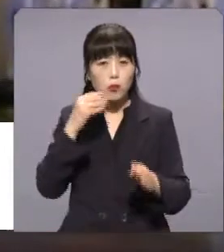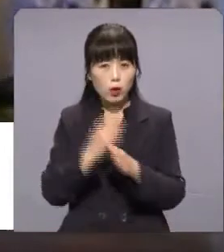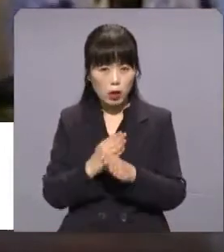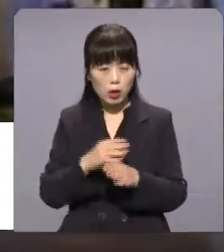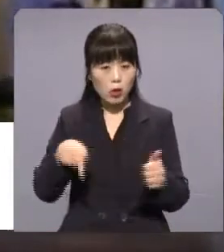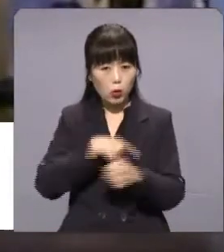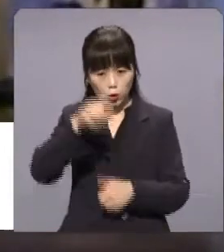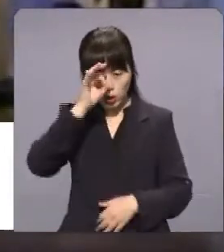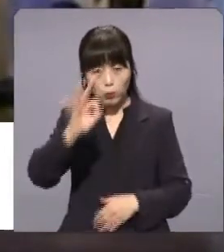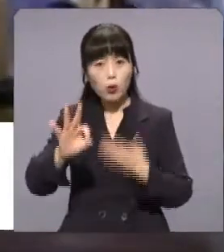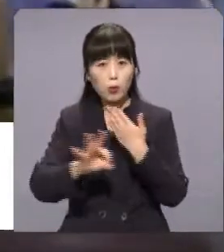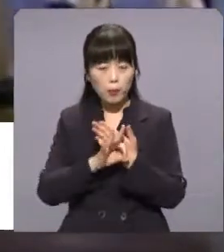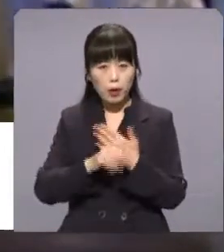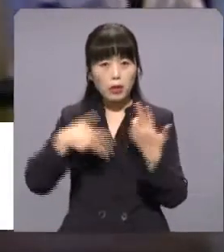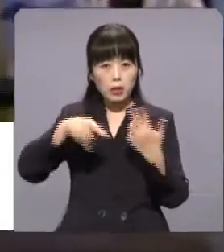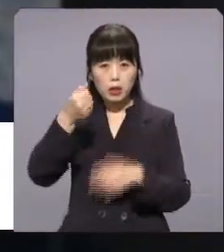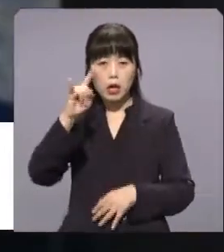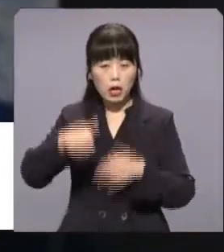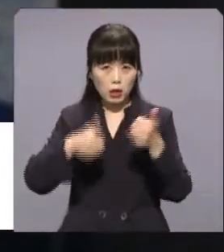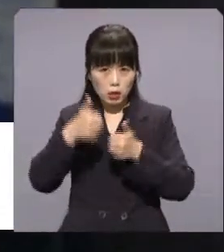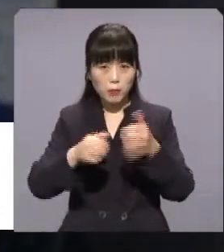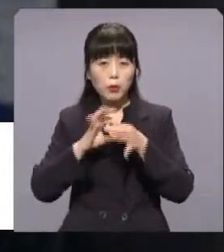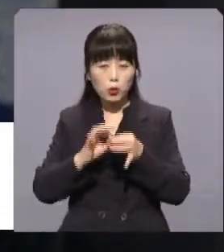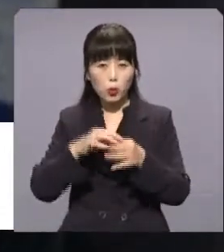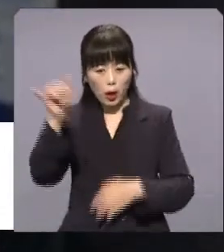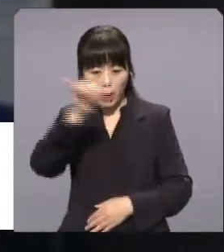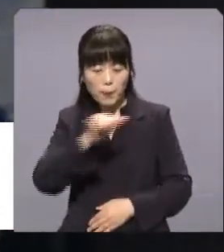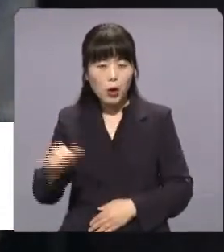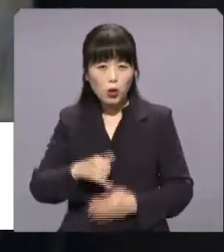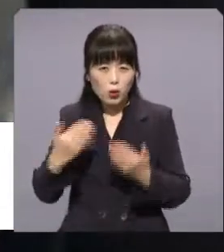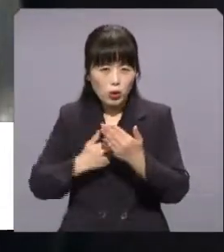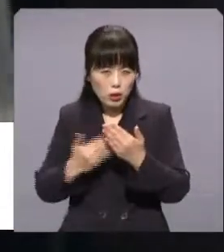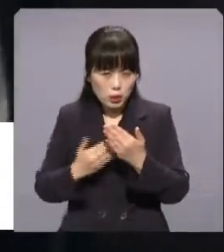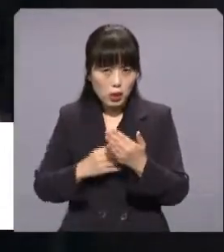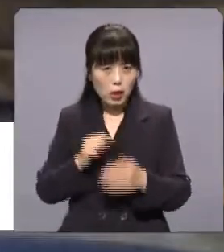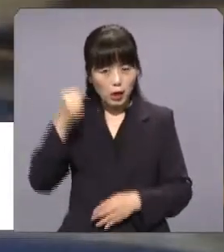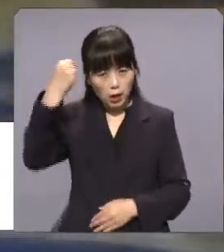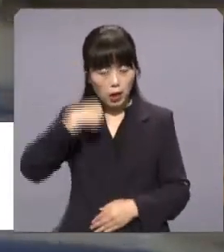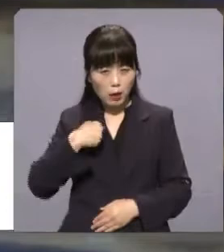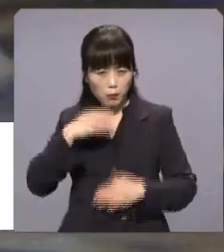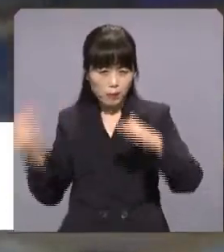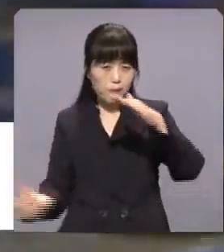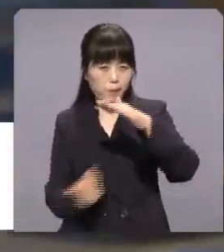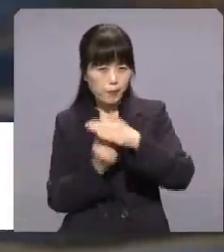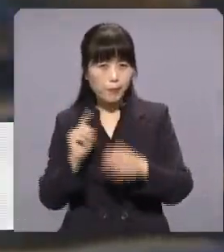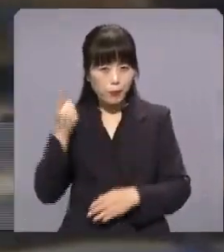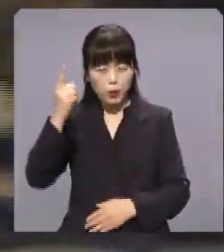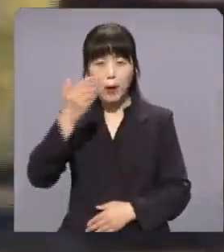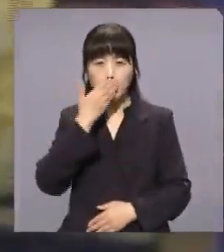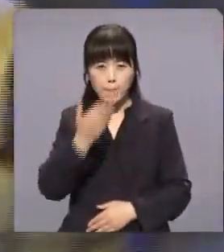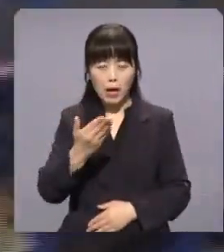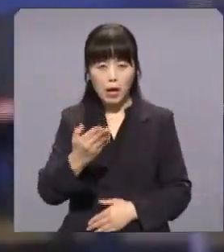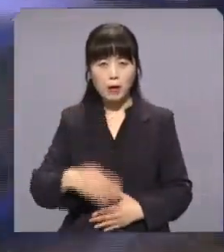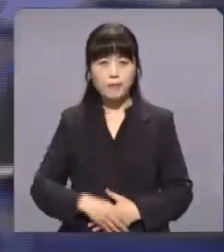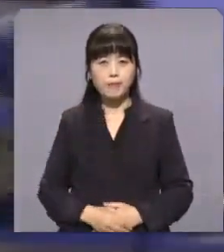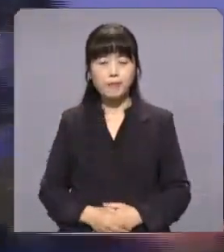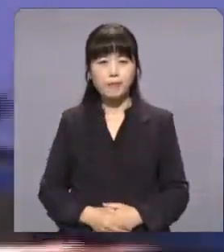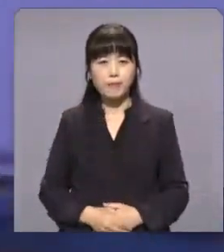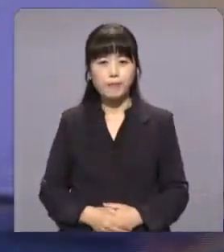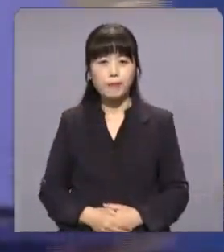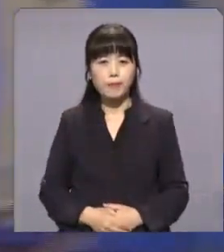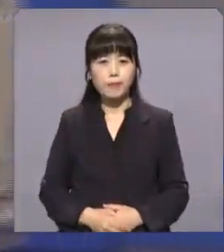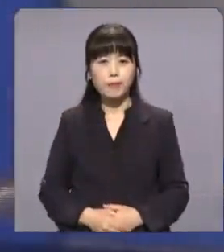북한의 동양으로 볼 때 실차 핵실험을 통해 한반도의 긴장감을 최고조로 끌어올릴 가능성은 상당히